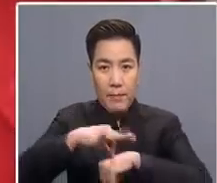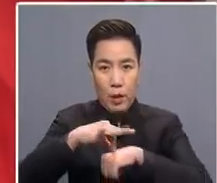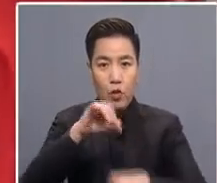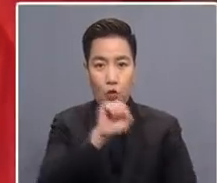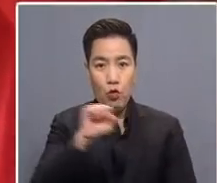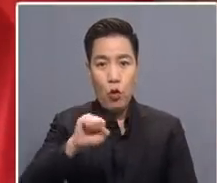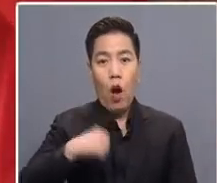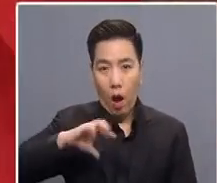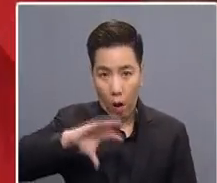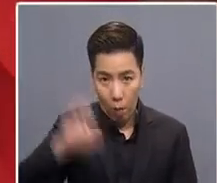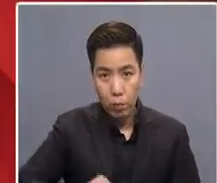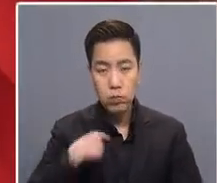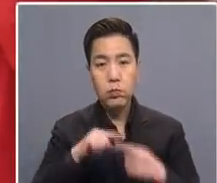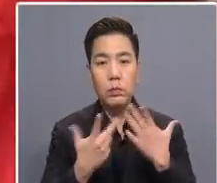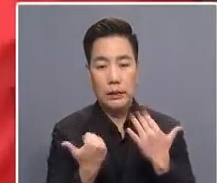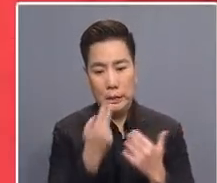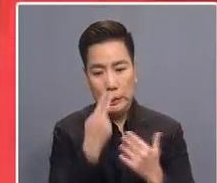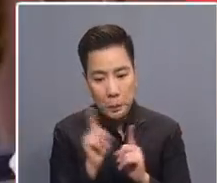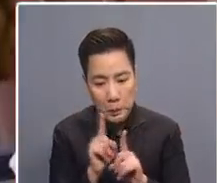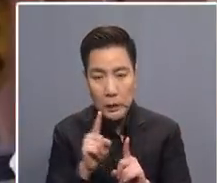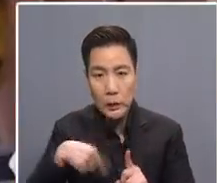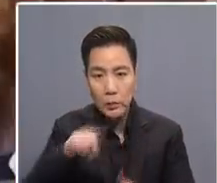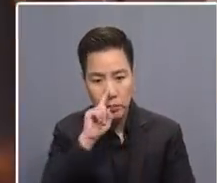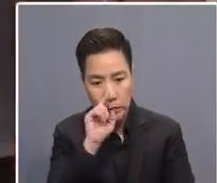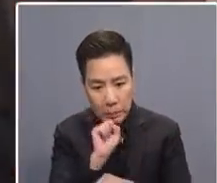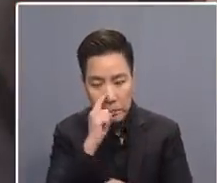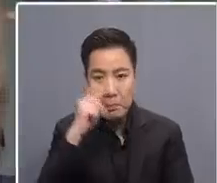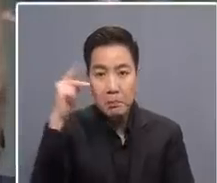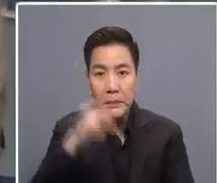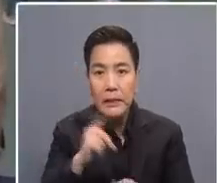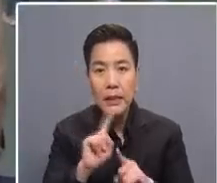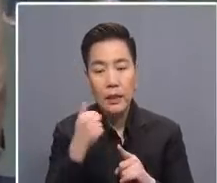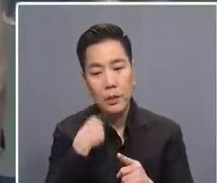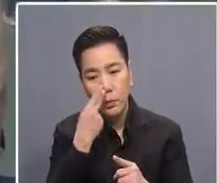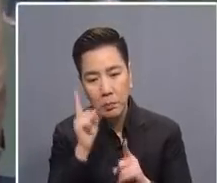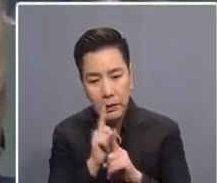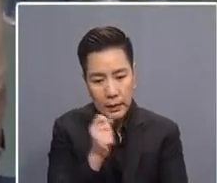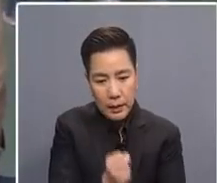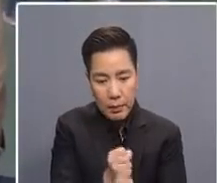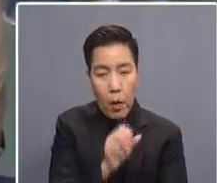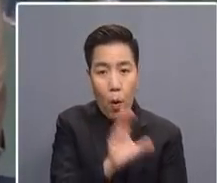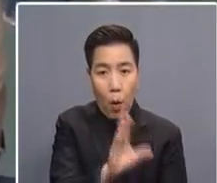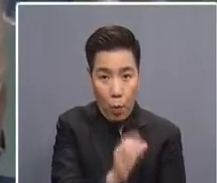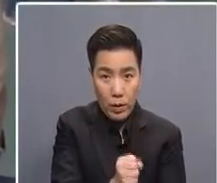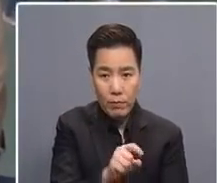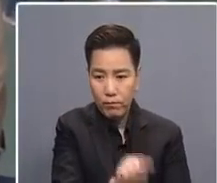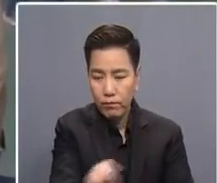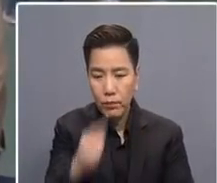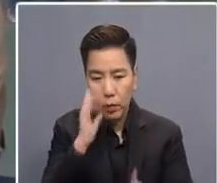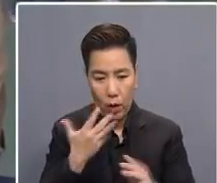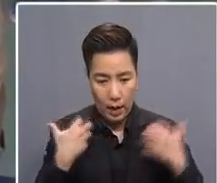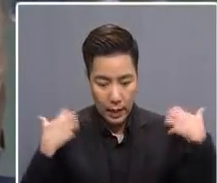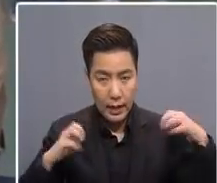ขตเลือกตั้งครั้งนี้ทำให้การเลือกตั้งครั้งนี้นั้นเป็นที่จับตามองเป็นพิเศษรวมทั้งการจับตาการทำงานของเจ้าหน้าที่และการวางตัวของข้ารา